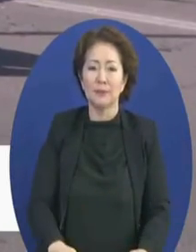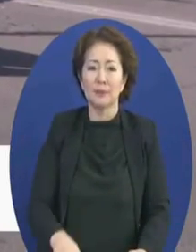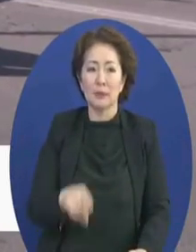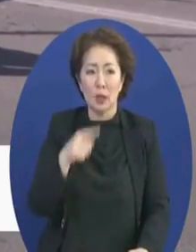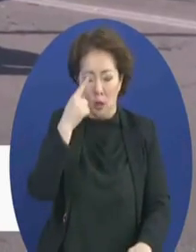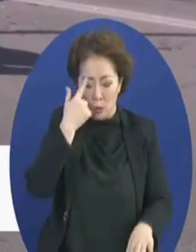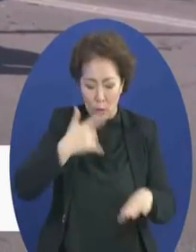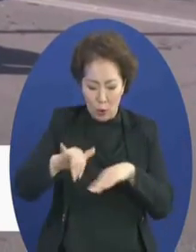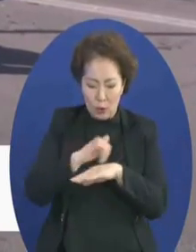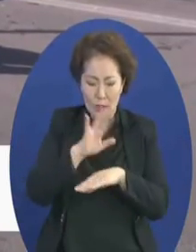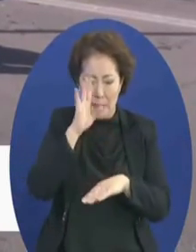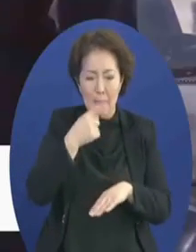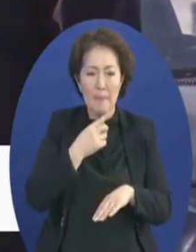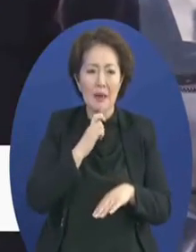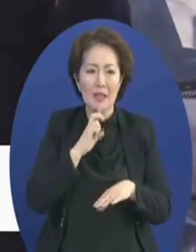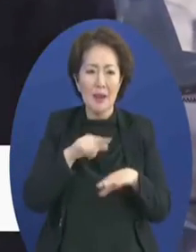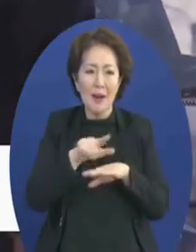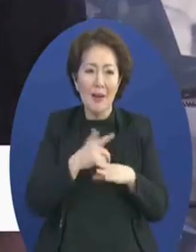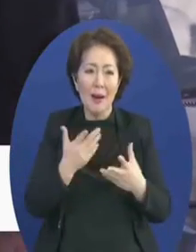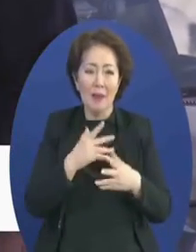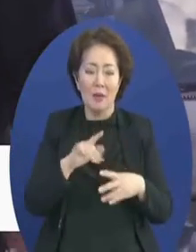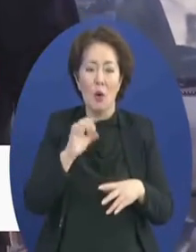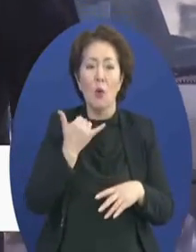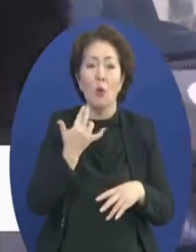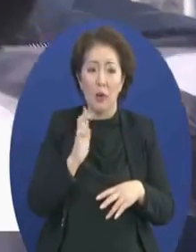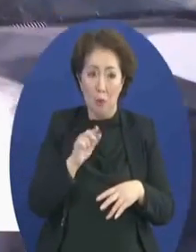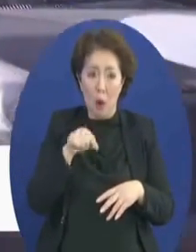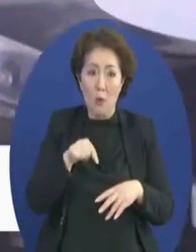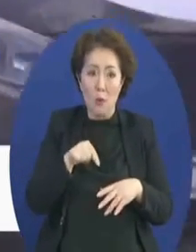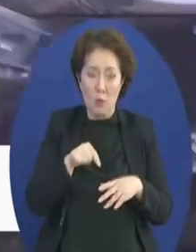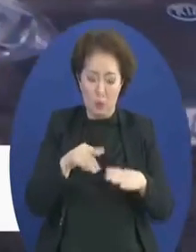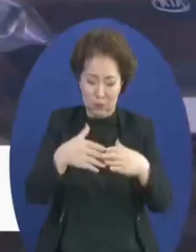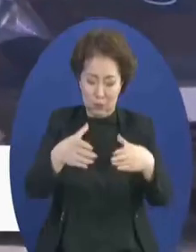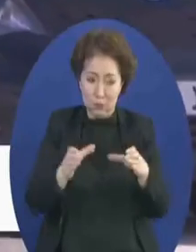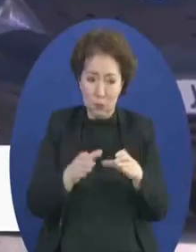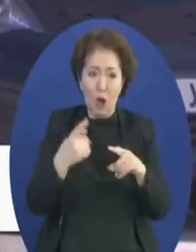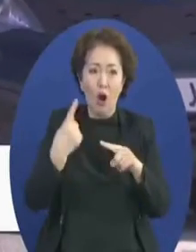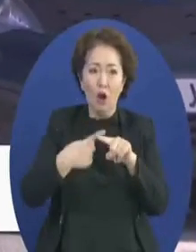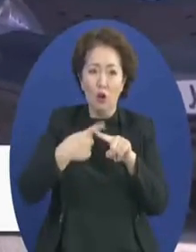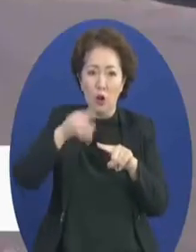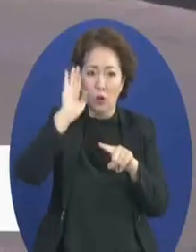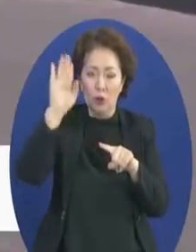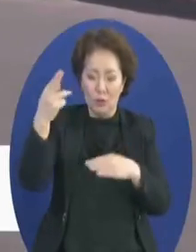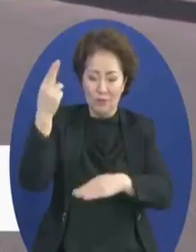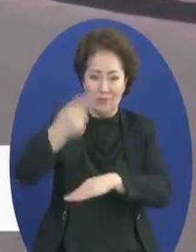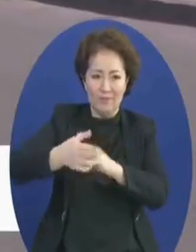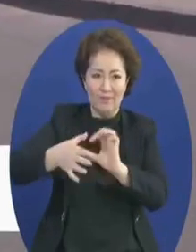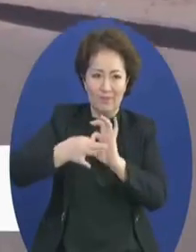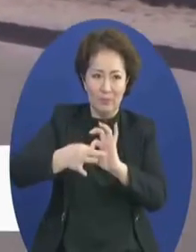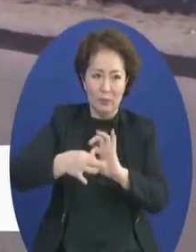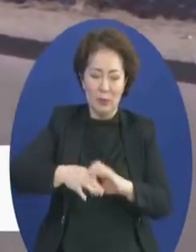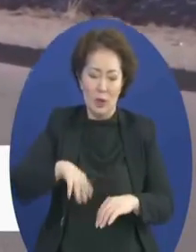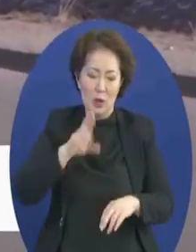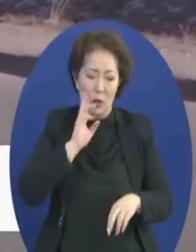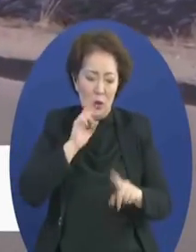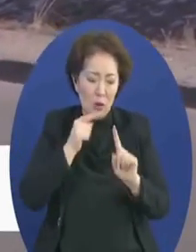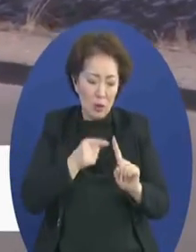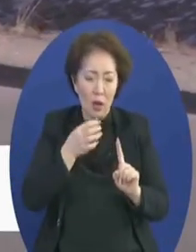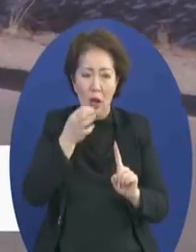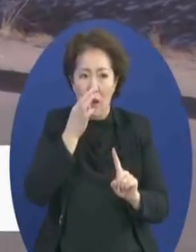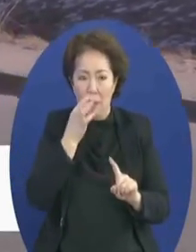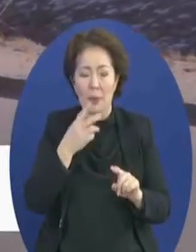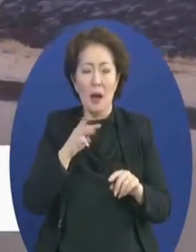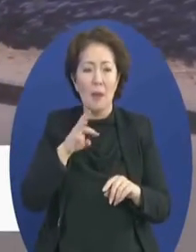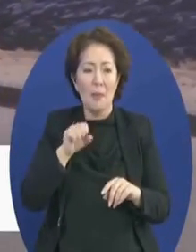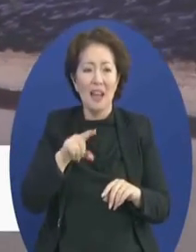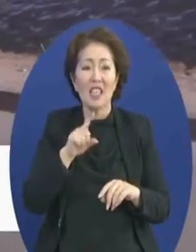хамгийн эрсдэлтэй бүс Улаанбаатар болсон. Тэмээс хөдөө орон нутгаруу зорчих хөдөлгөөнийг хязгаарласан хэвээр байгаа юм. За хүнс, шатхуун, имлэгийн хэрэгсэл, малын тэжээл